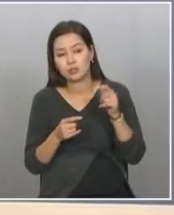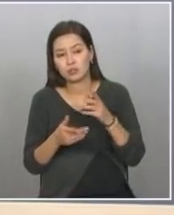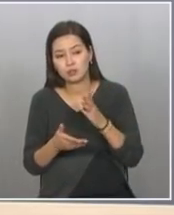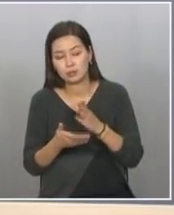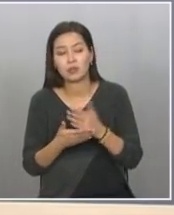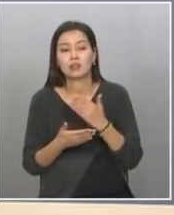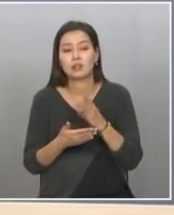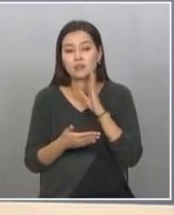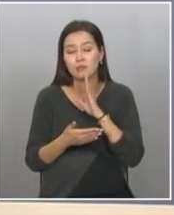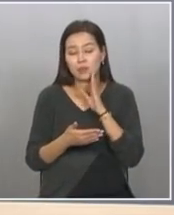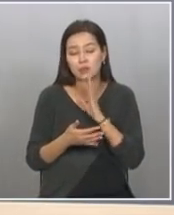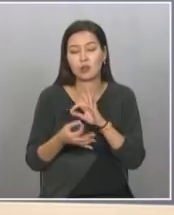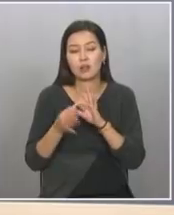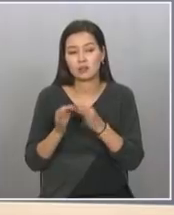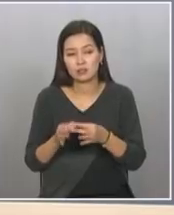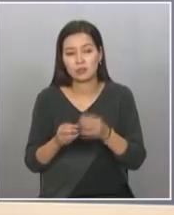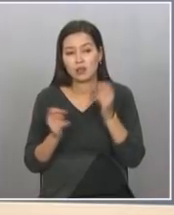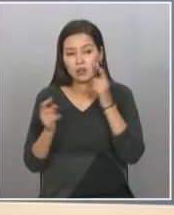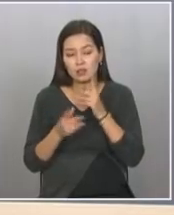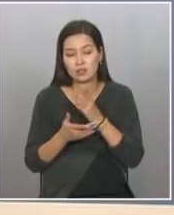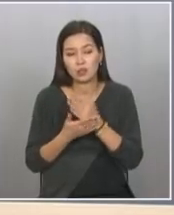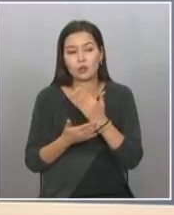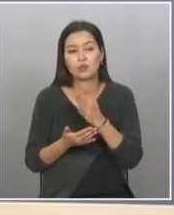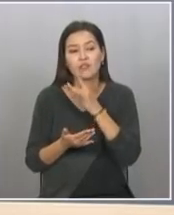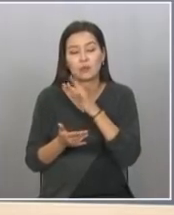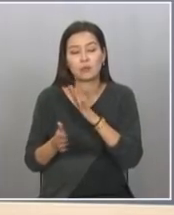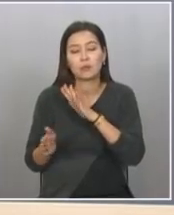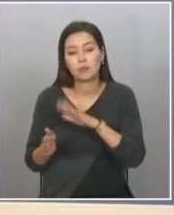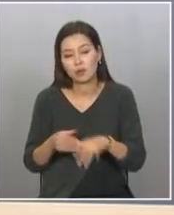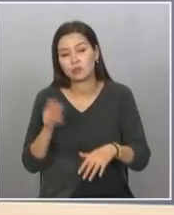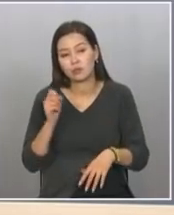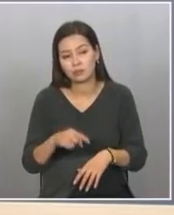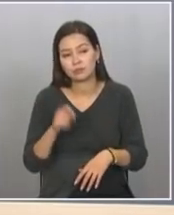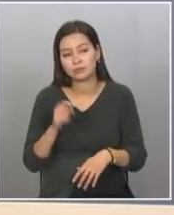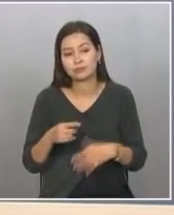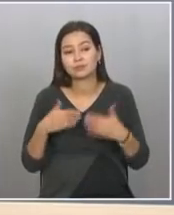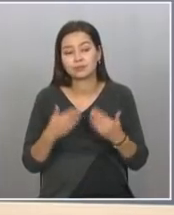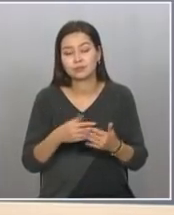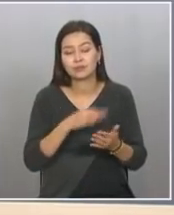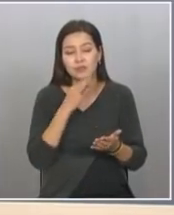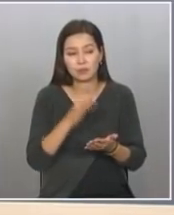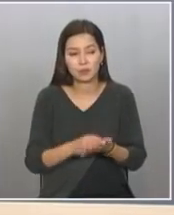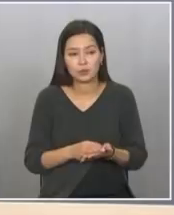собравшейся воды люди определяли, сколько времени прошло. А теперь вопрос.